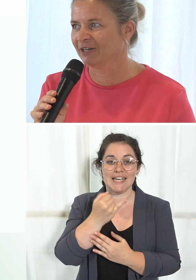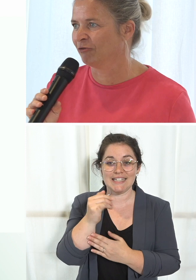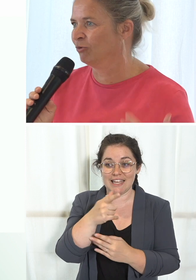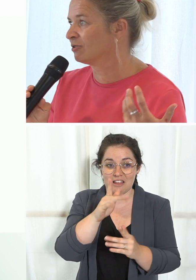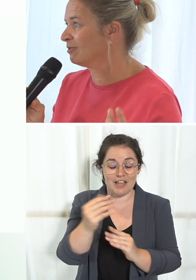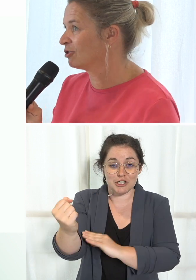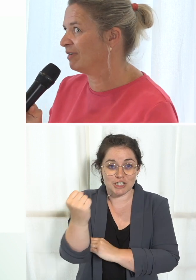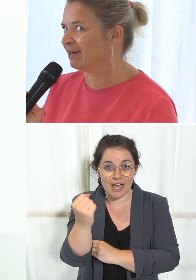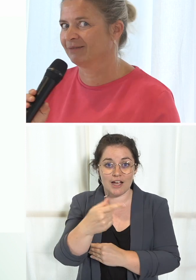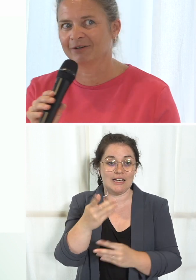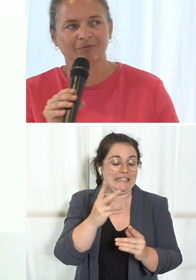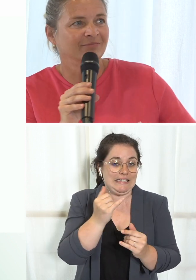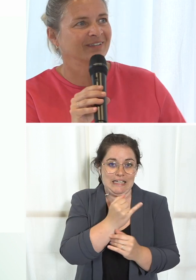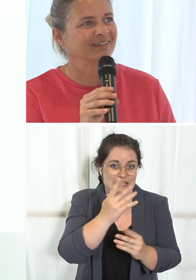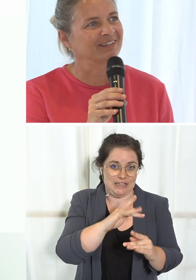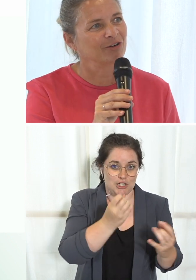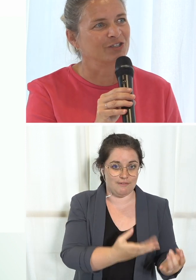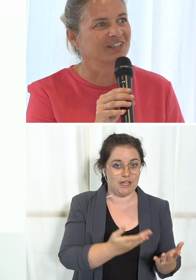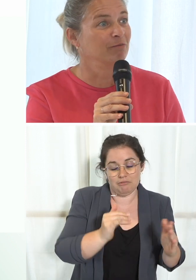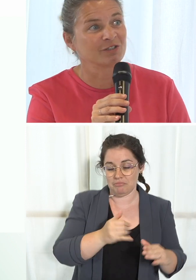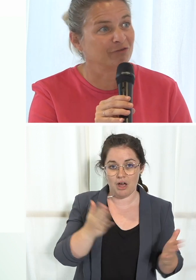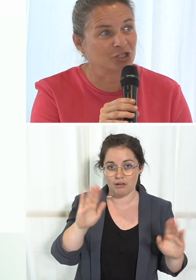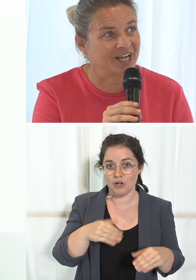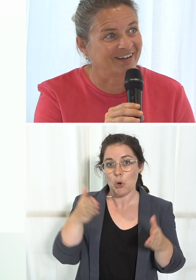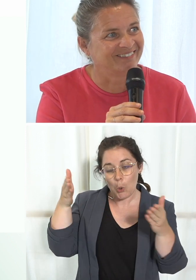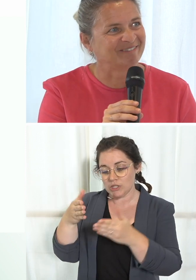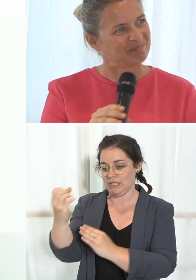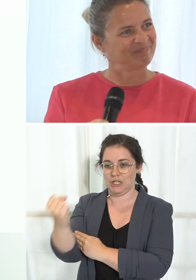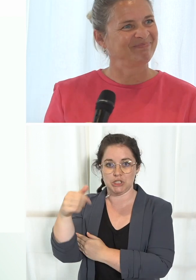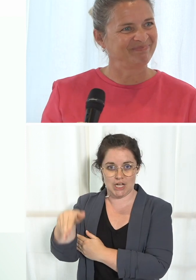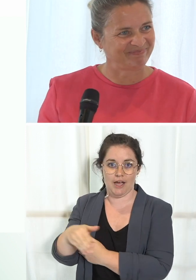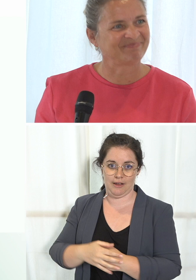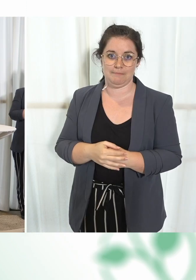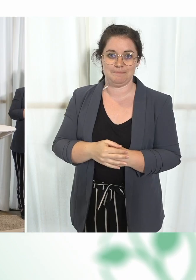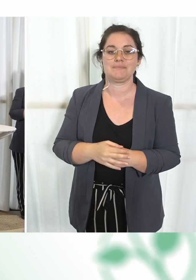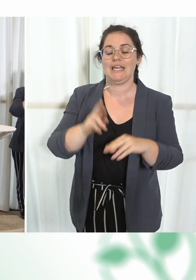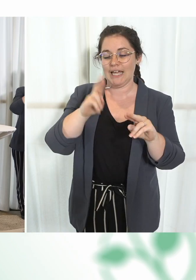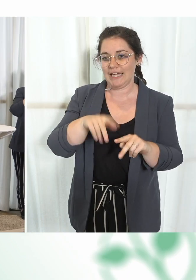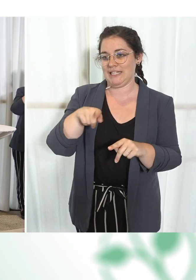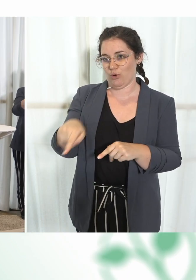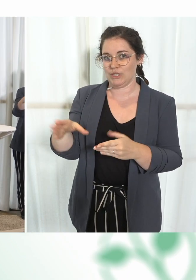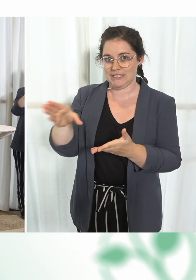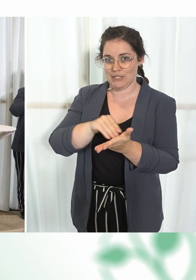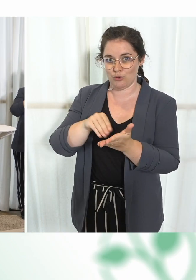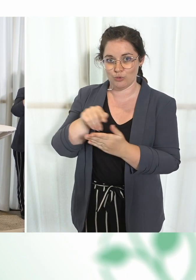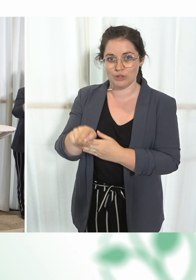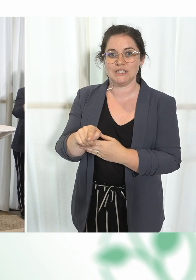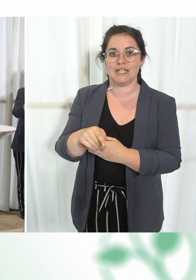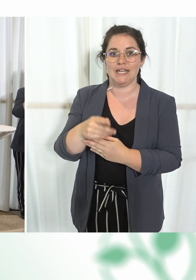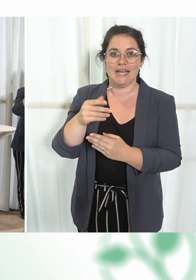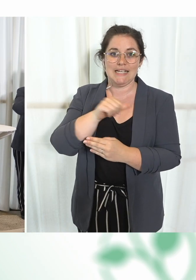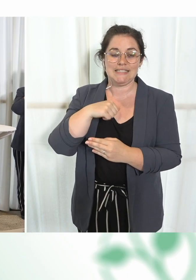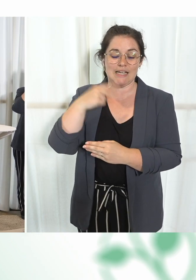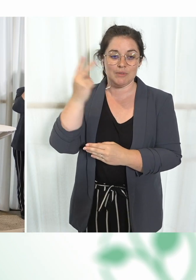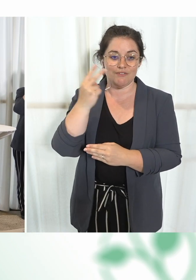Stärken, jeder von uns hat Schwächen, ja, konzentrieren wir uns auf die Stärken. Richtig, und nutzen wir diese auch, also es wird selbstverständlich, ich habe immer wieder